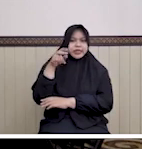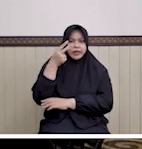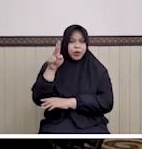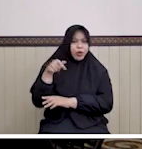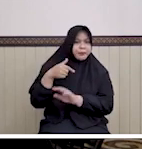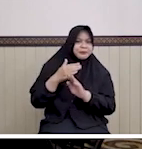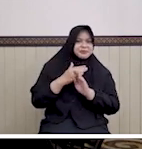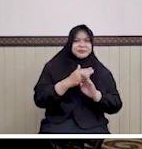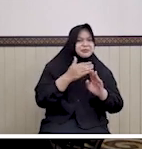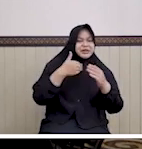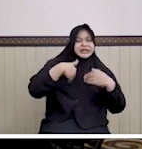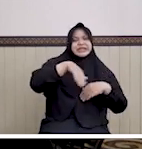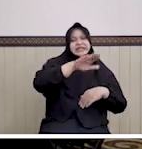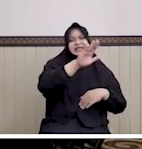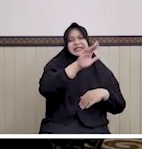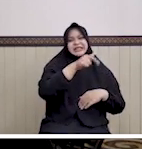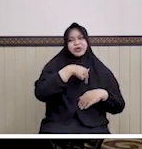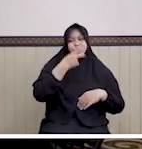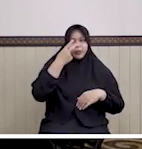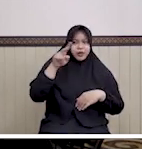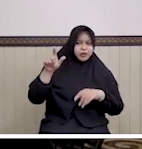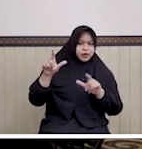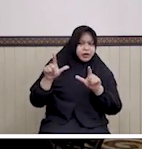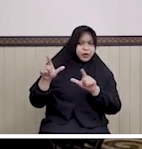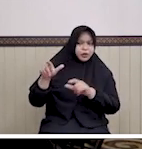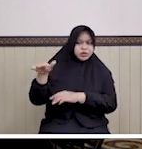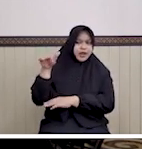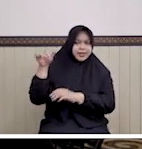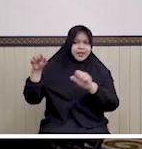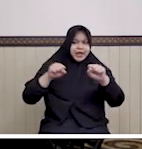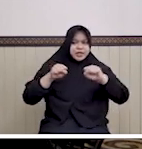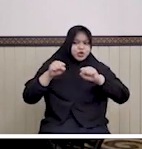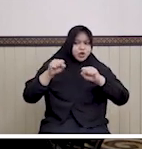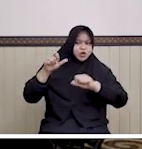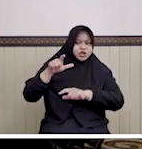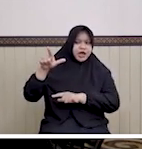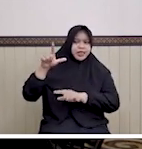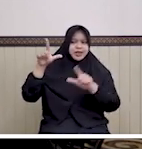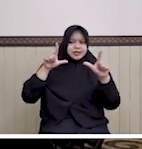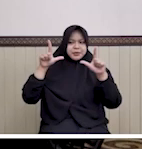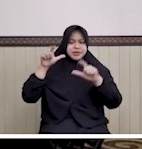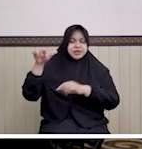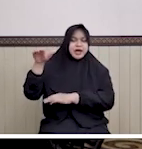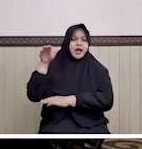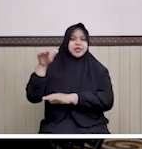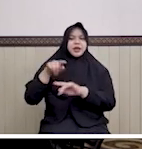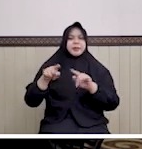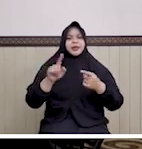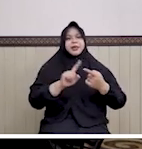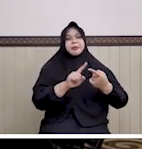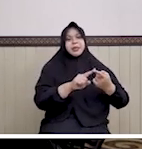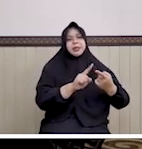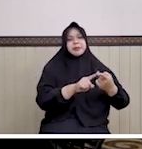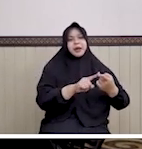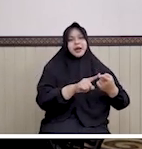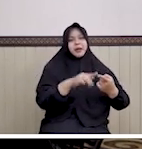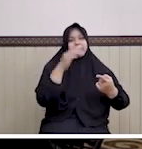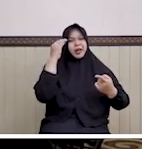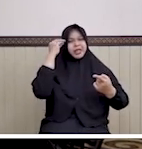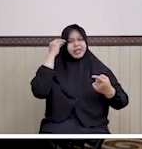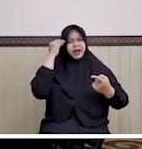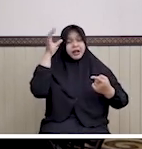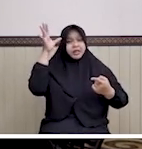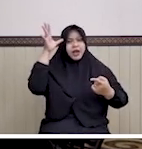sinyal itu wajah Iya Tetapi kan kawan kita seperti ini enggak Apalagi sudah dikasih duit seribu